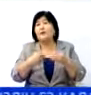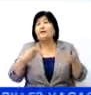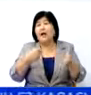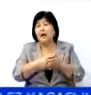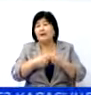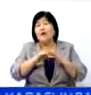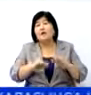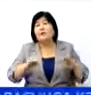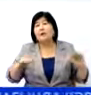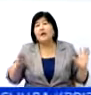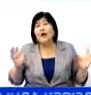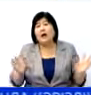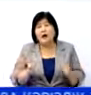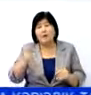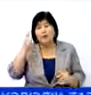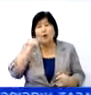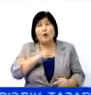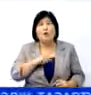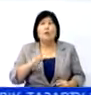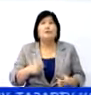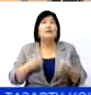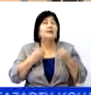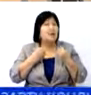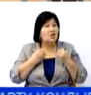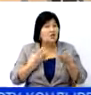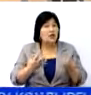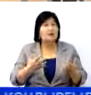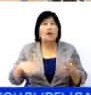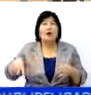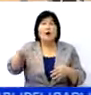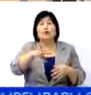бала шағаңның қамын ойла, өзіңе де жақсы, ортаға да жақсы деп үйретіп келе жатыр.